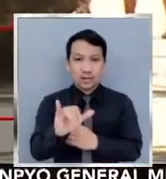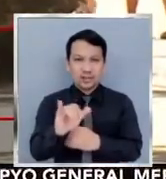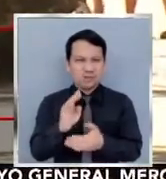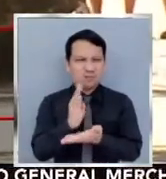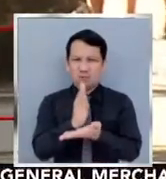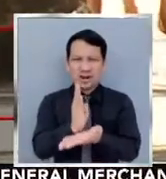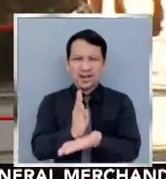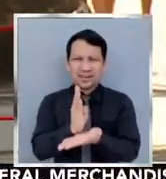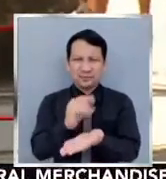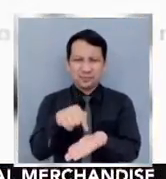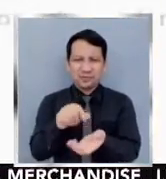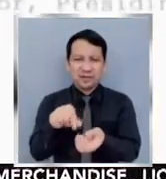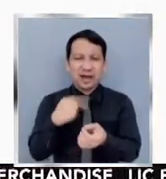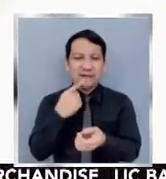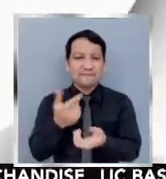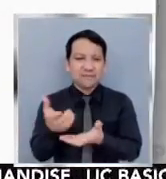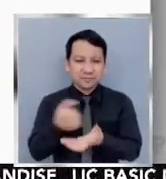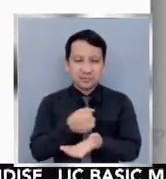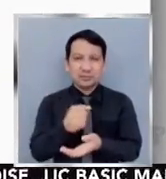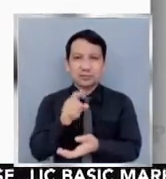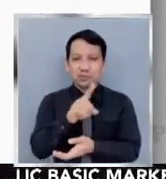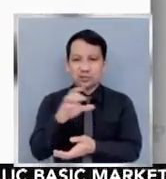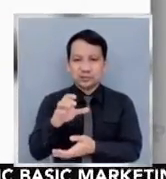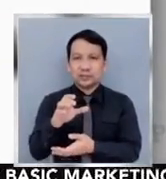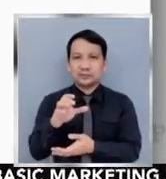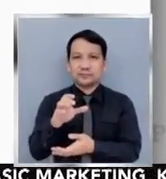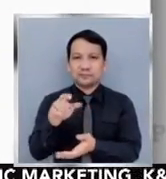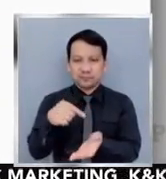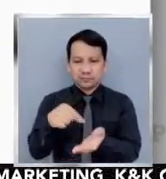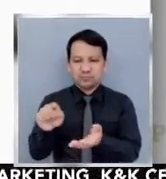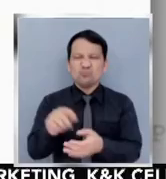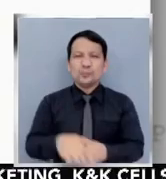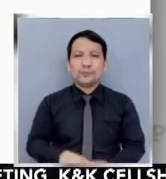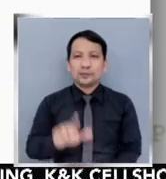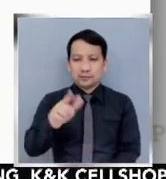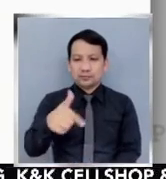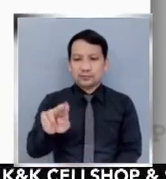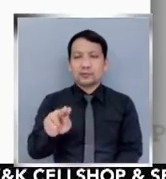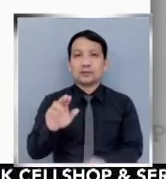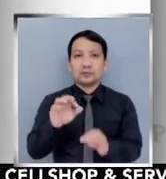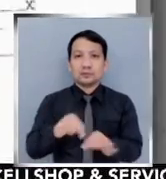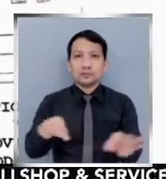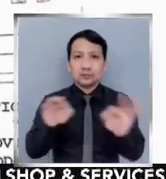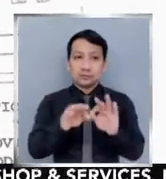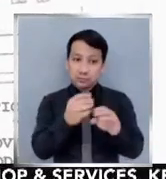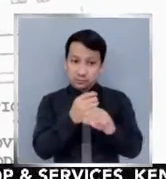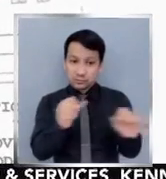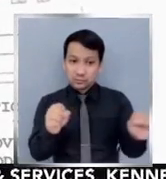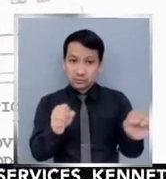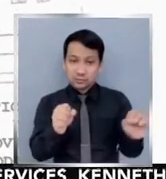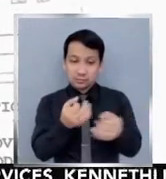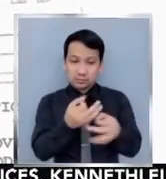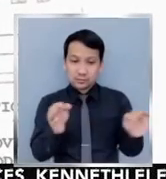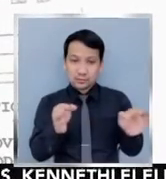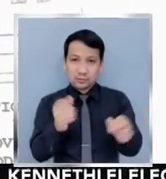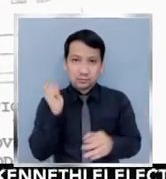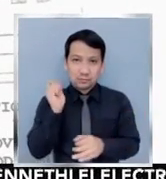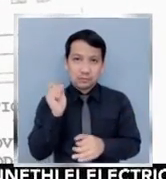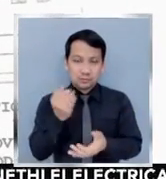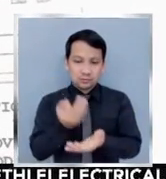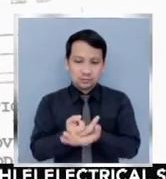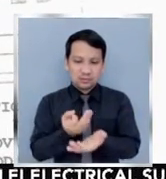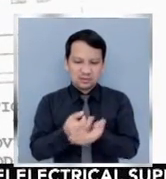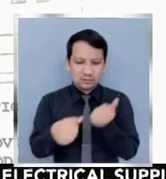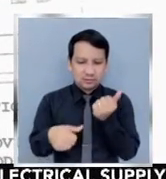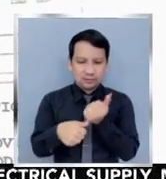policy na nabayaran ng 100 pesos. Batay sa ordinansa, ito raw ay para masigurong mabibigyan ng agarang financial assistance ang